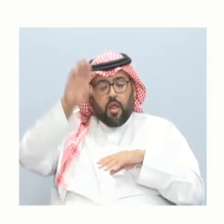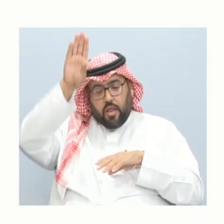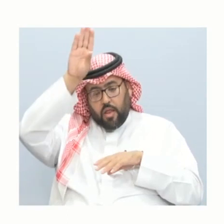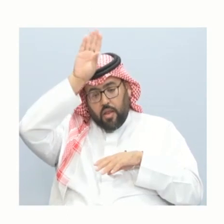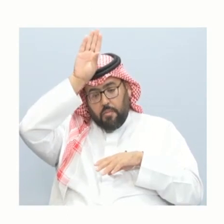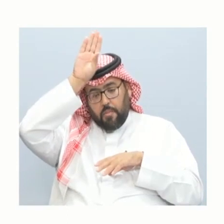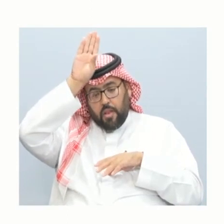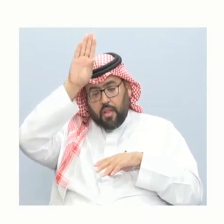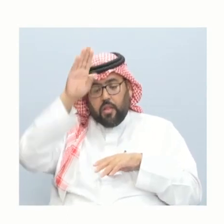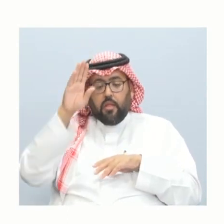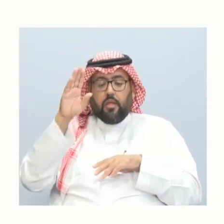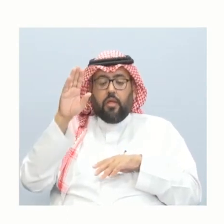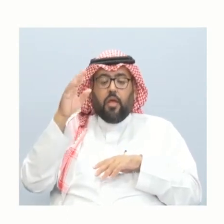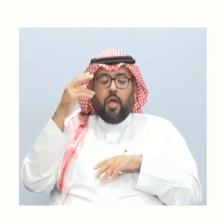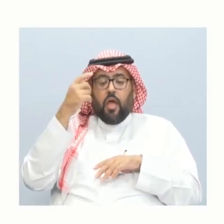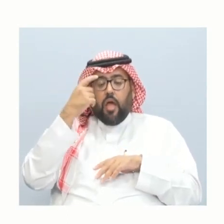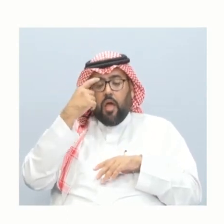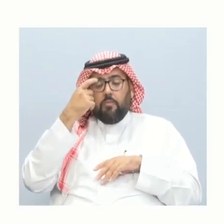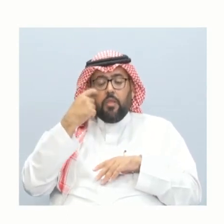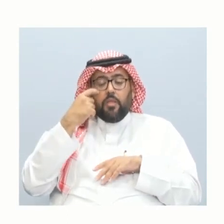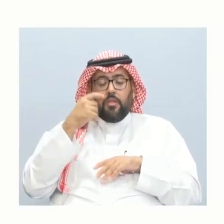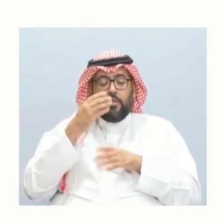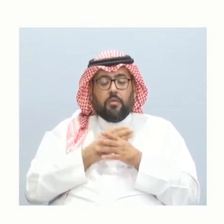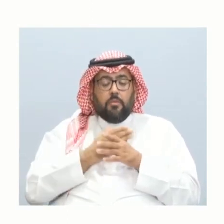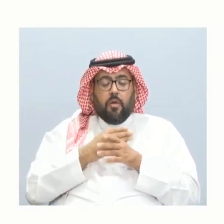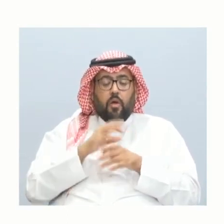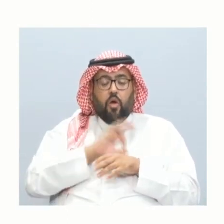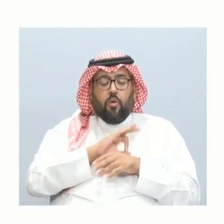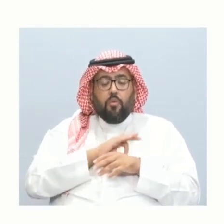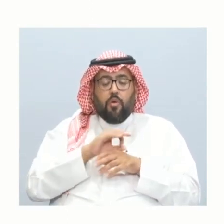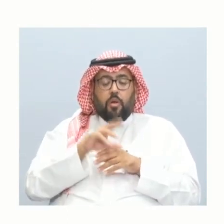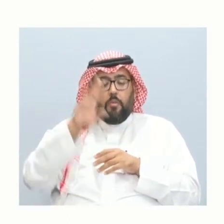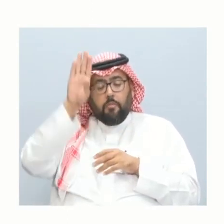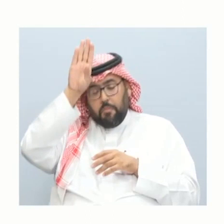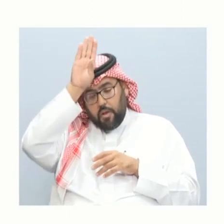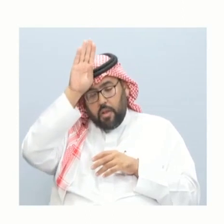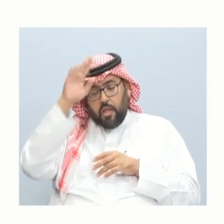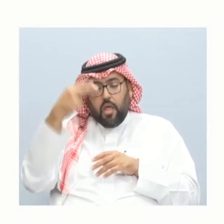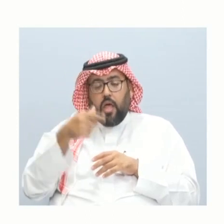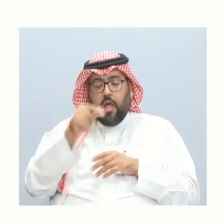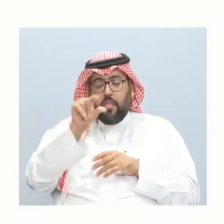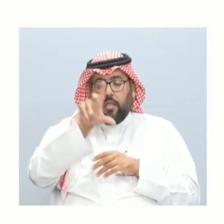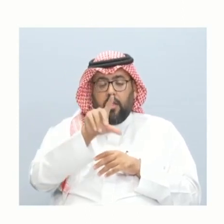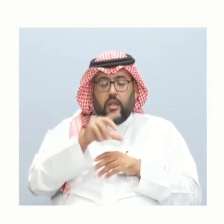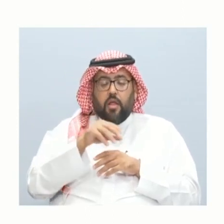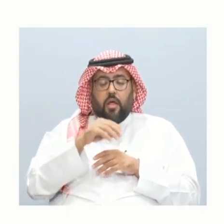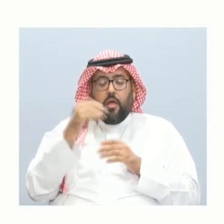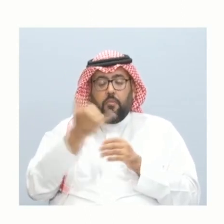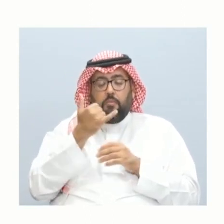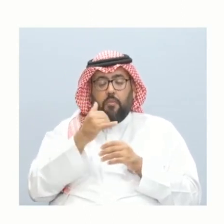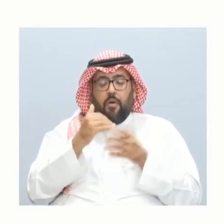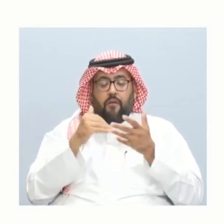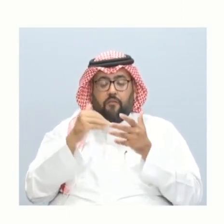رحمه الله لانه ملك عادل كان همه رفعه